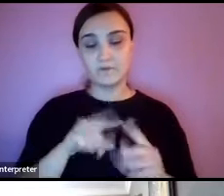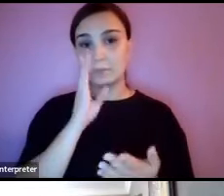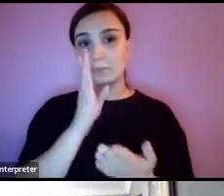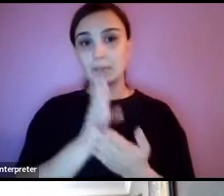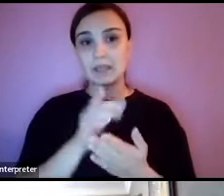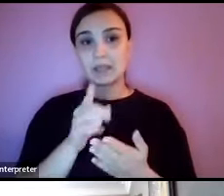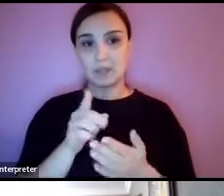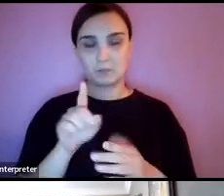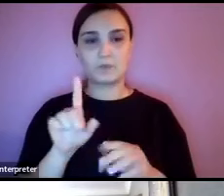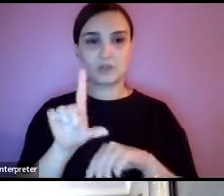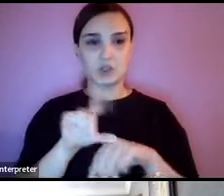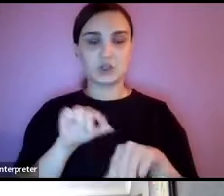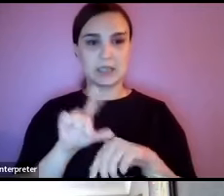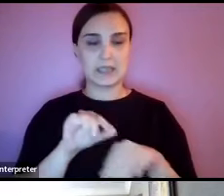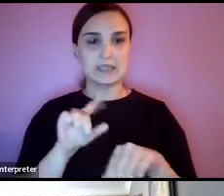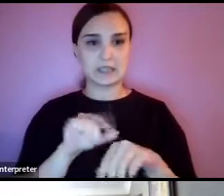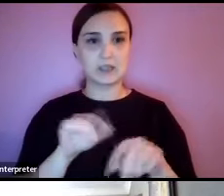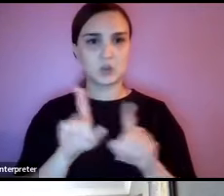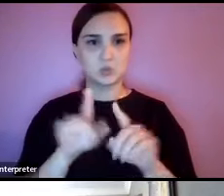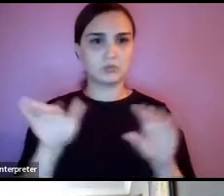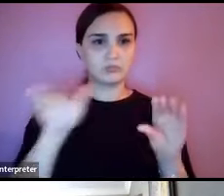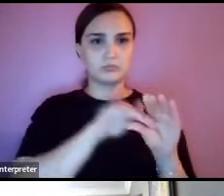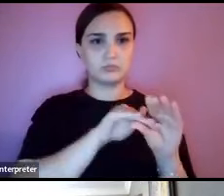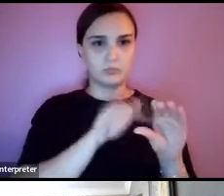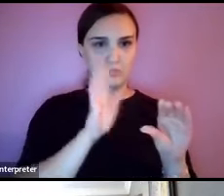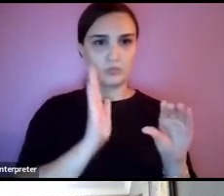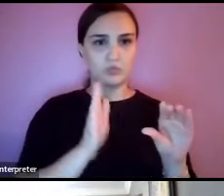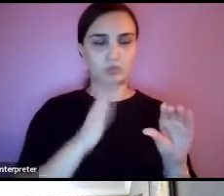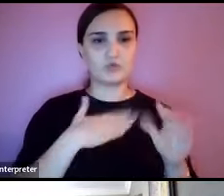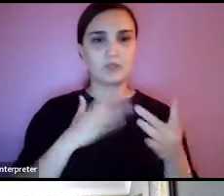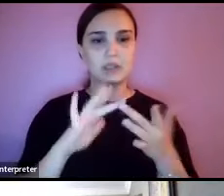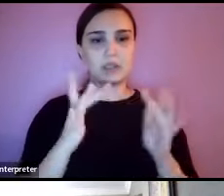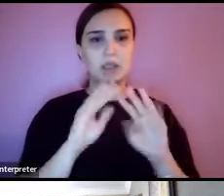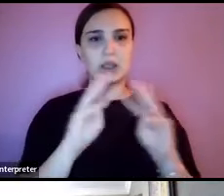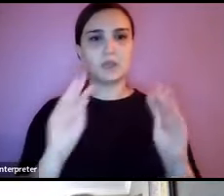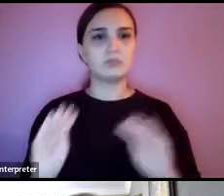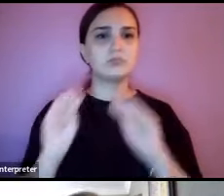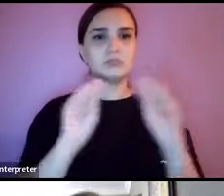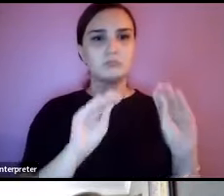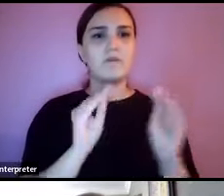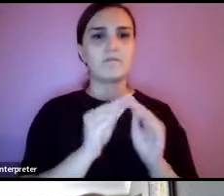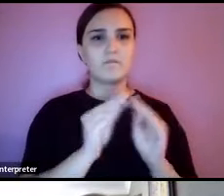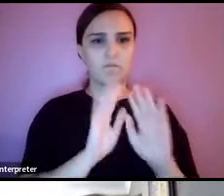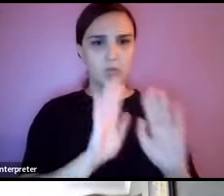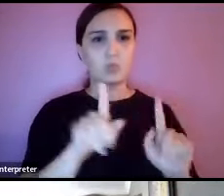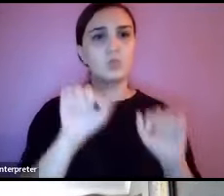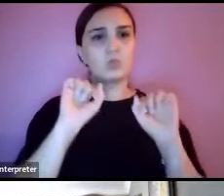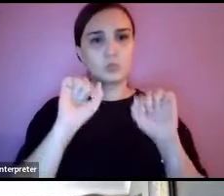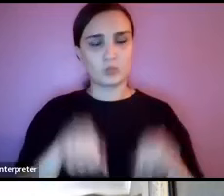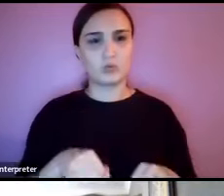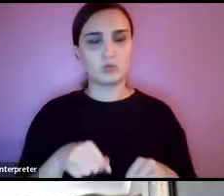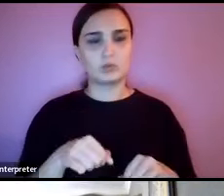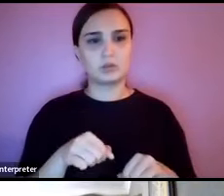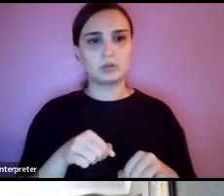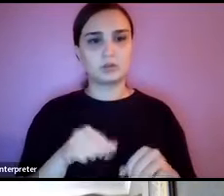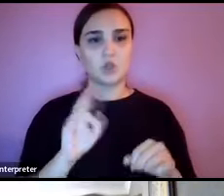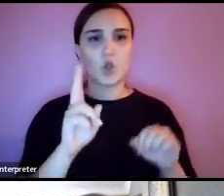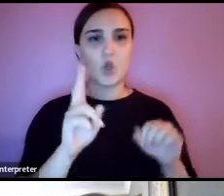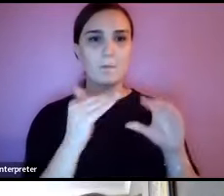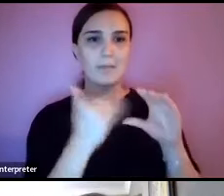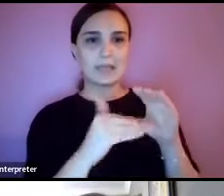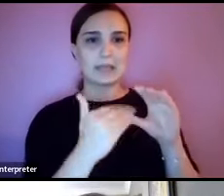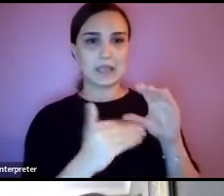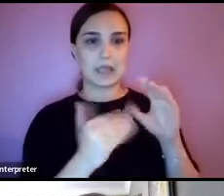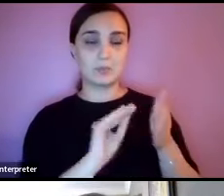ჩართვის ჩანაწერი განთავსდება ჩვენი პლატფორმის გვერდზე, სადაც თქვენ შეგიძლიათ დატოვოთ